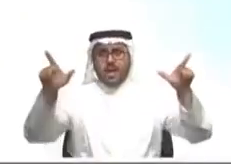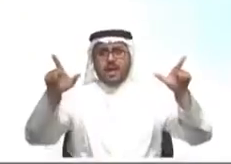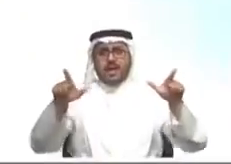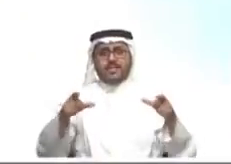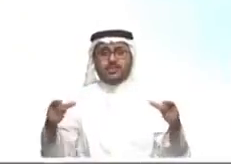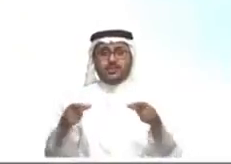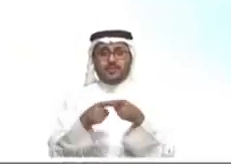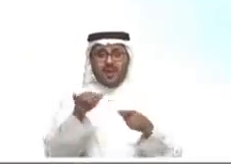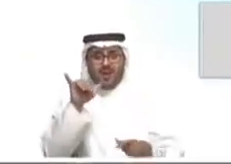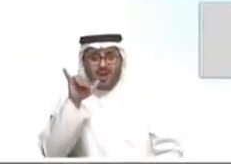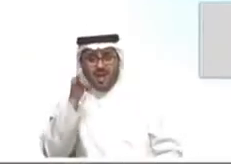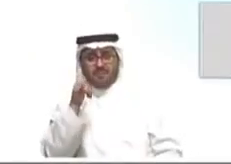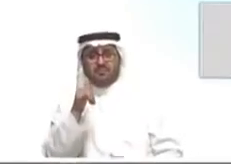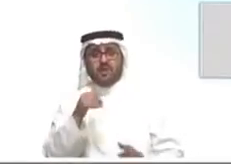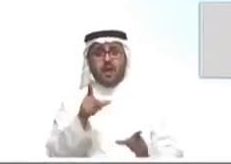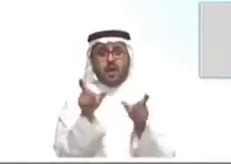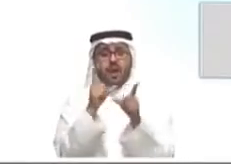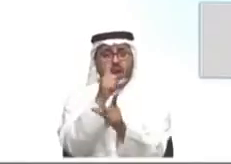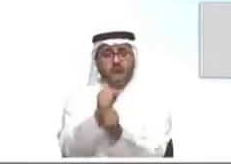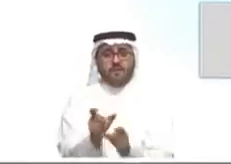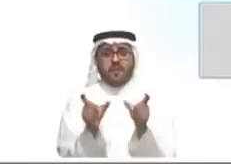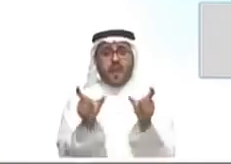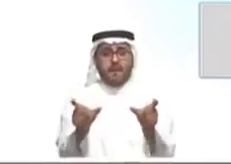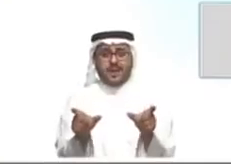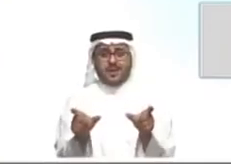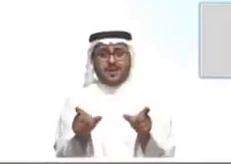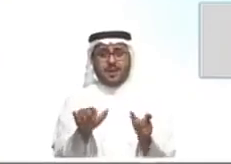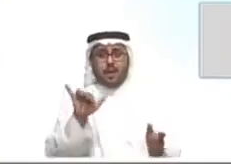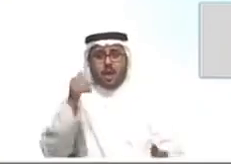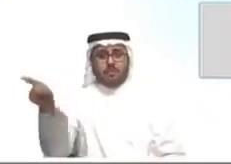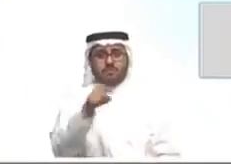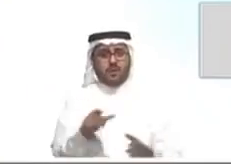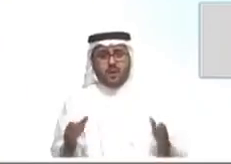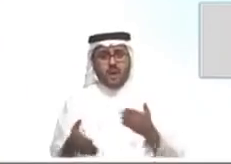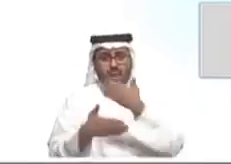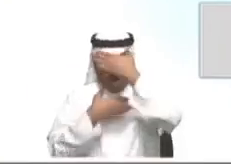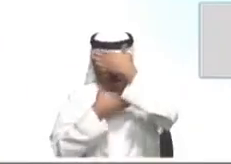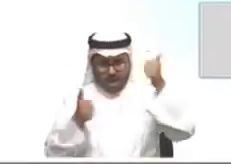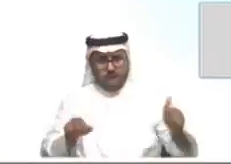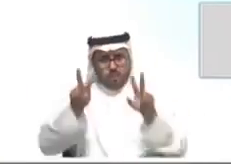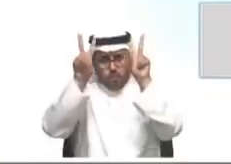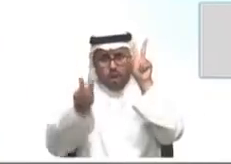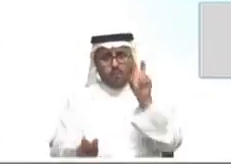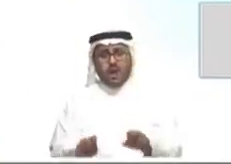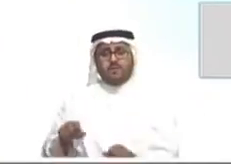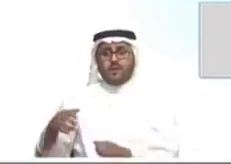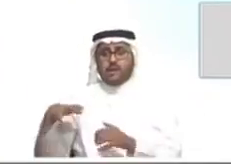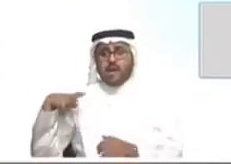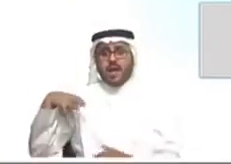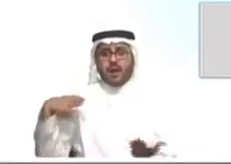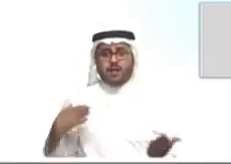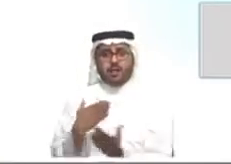القمة، وهي صيانة الأمن القومي العربي من عبث الإرهاب والتدخل الإيراني، كانت